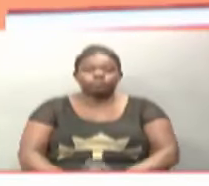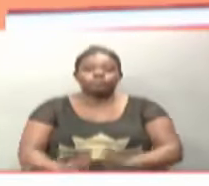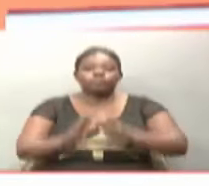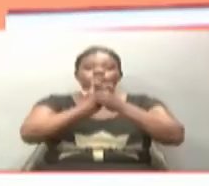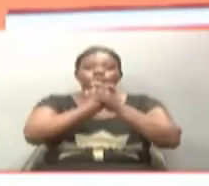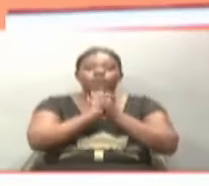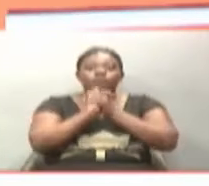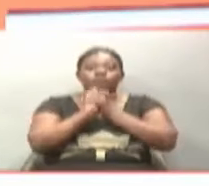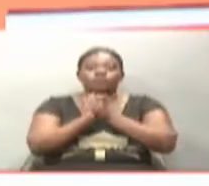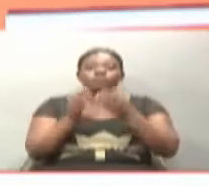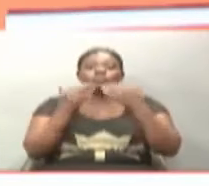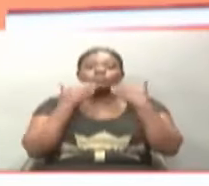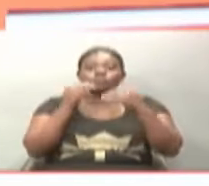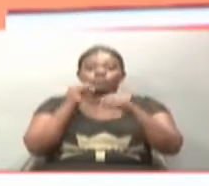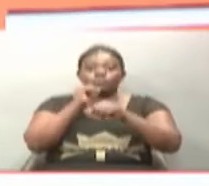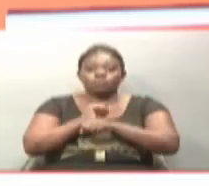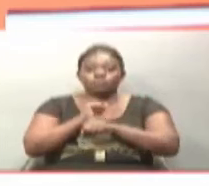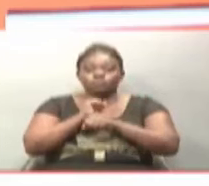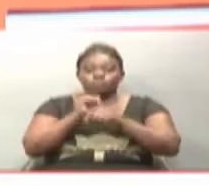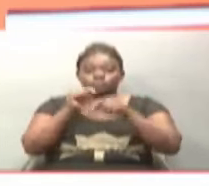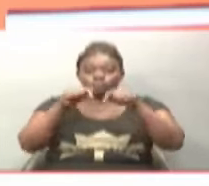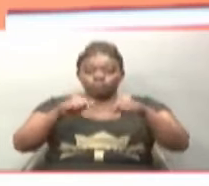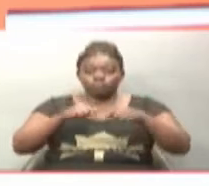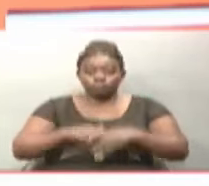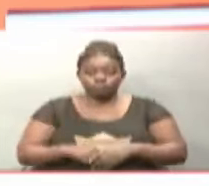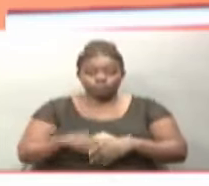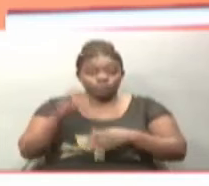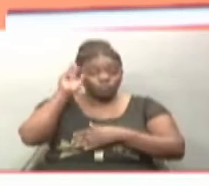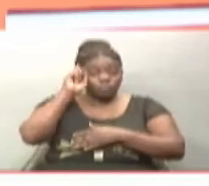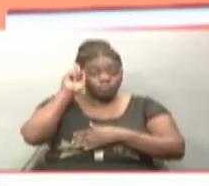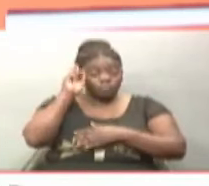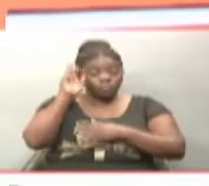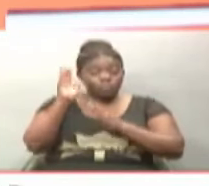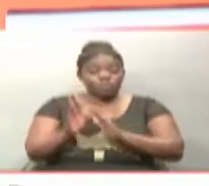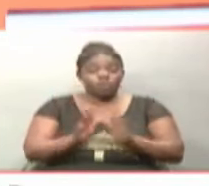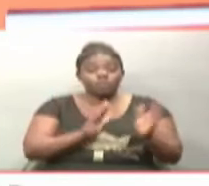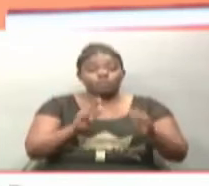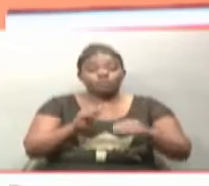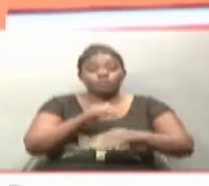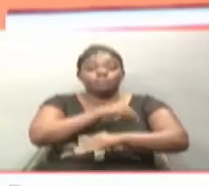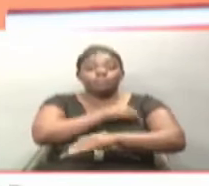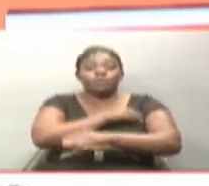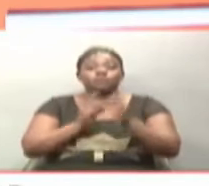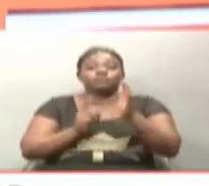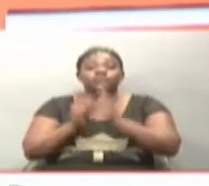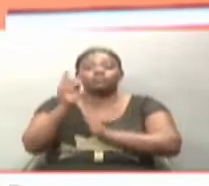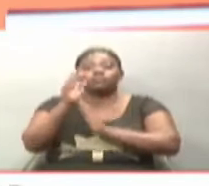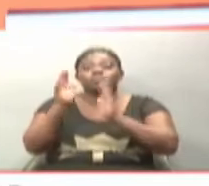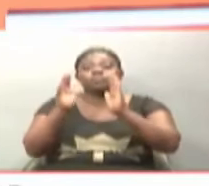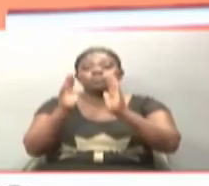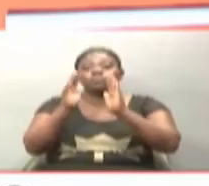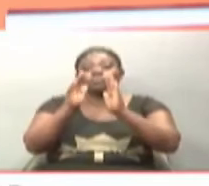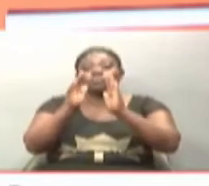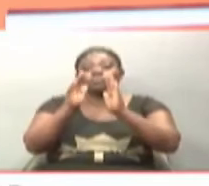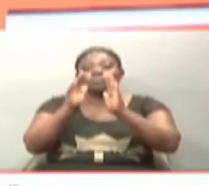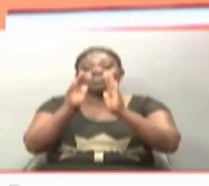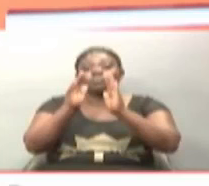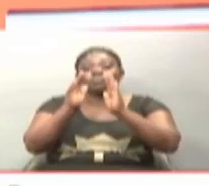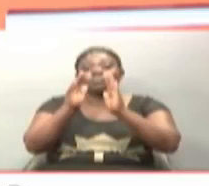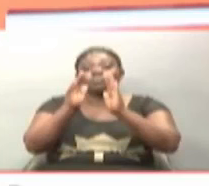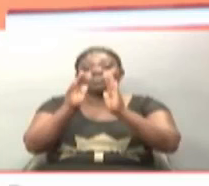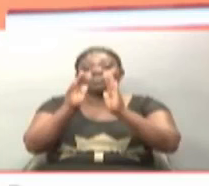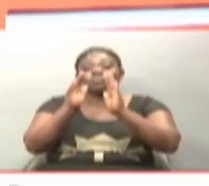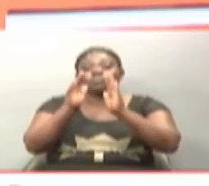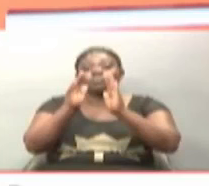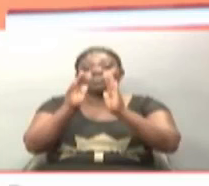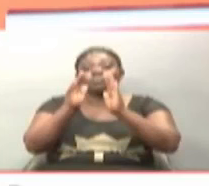Osibeta mulafe webali jotu siza kengalo nkujukiza ente kateka ya Polish Devoint Modo eno ya Territory Government.